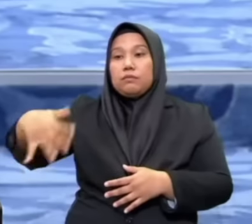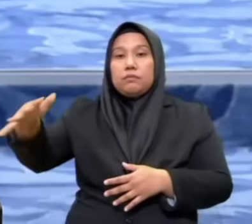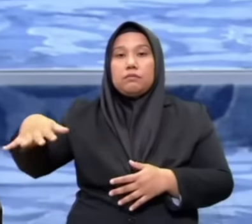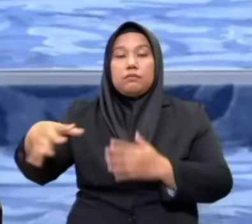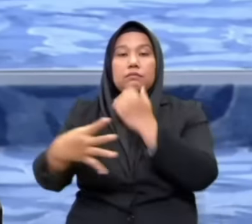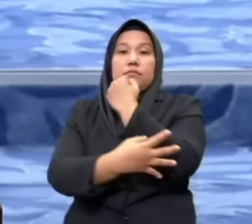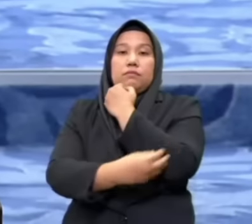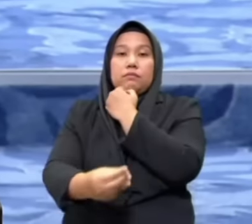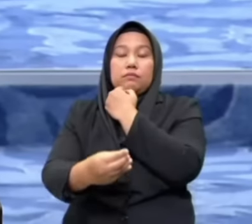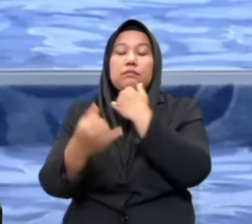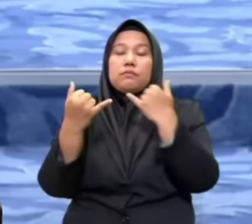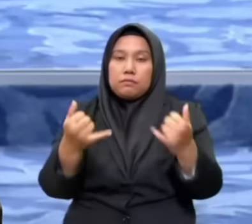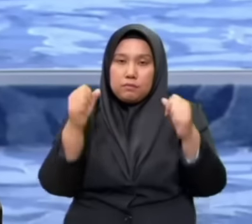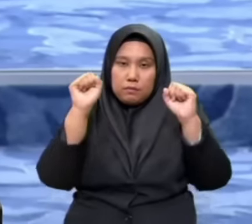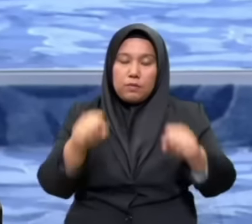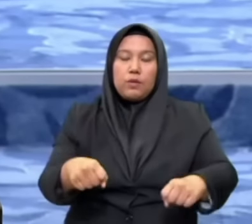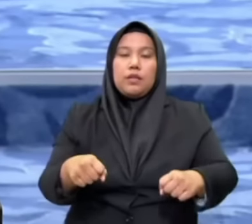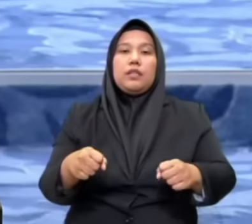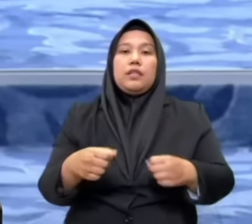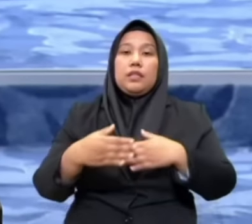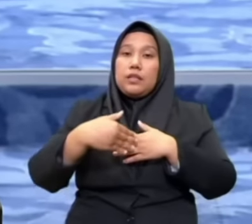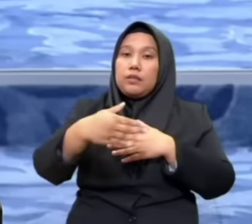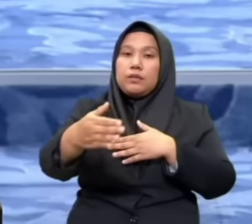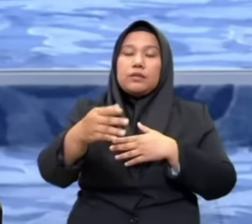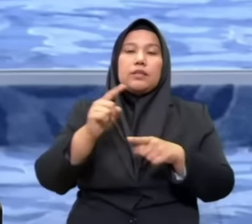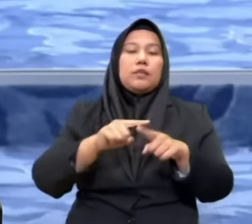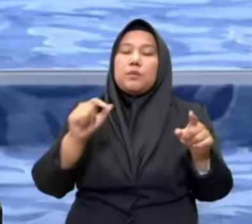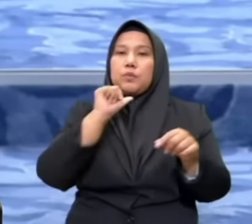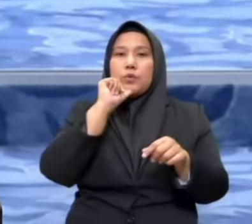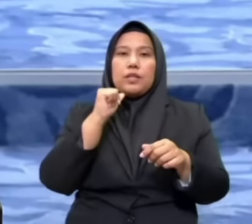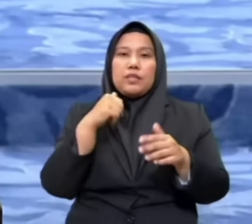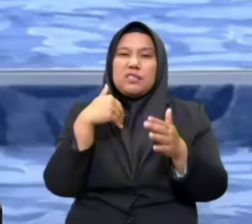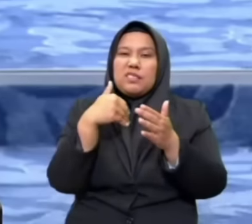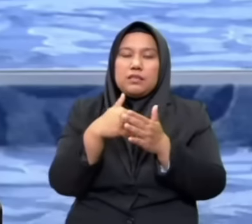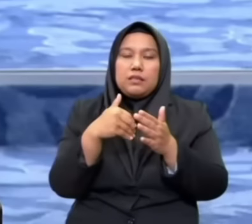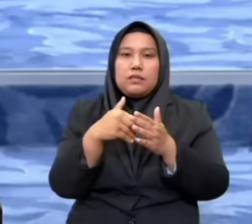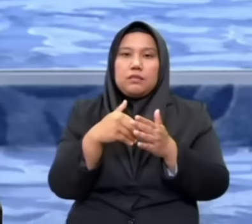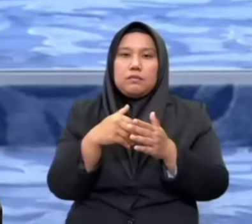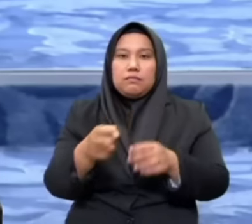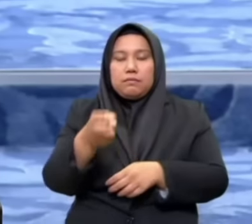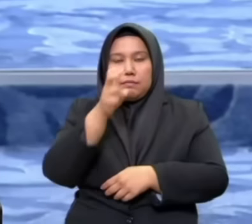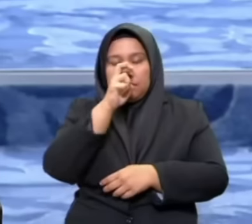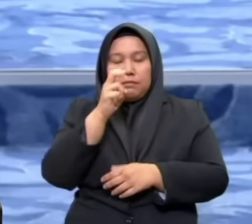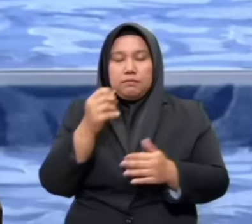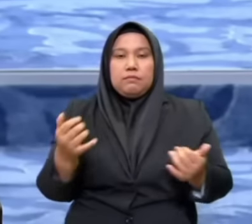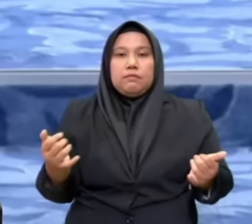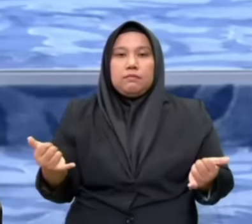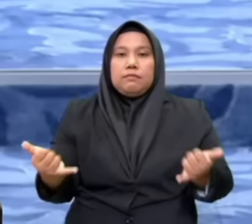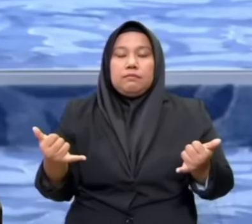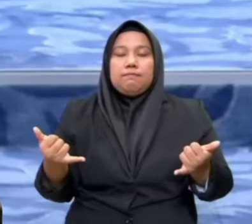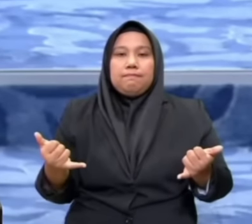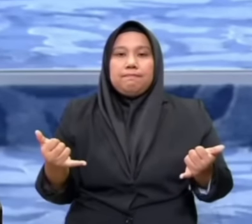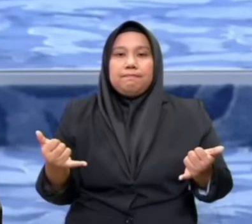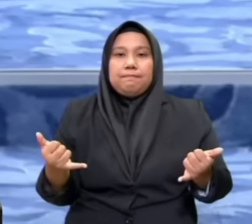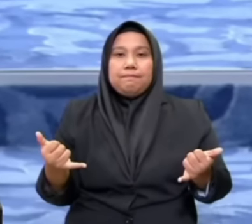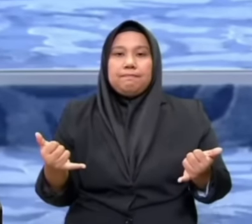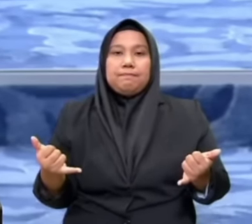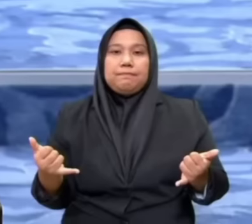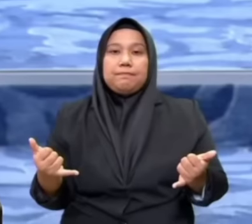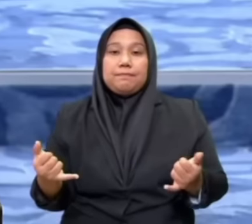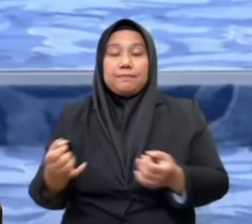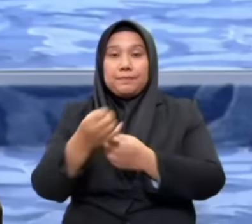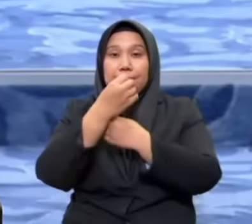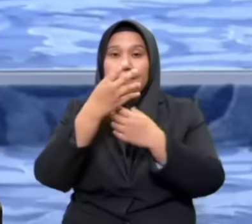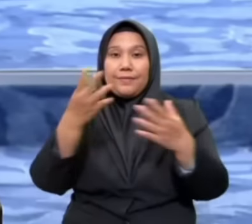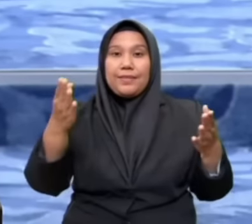boleh diteruskan, tetapi bukan menjadi satu pendekatan yang terlalu keras. Umpamanya kalau seperti mana saya telah